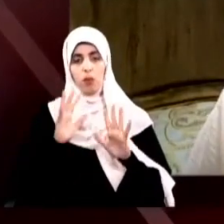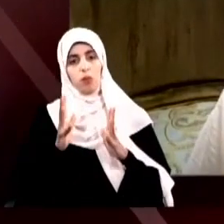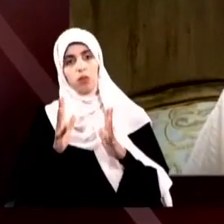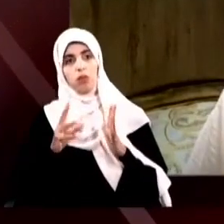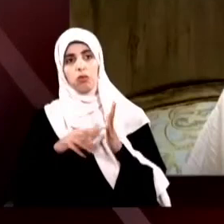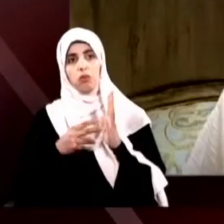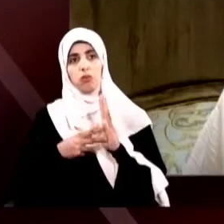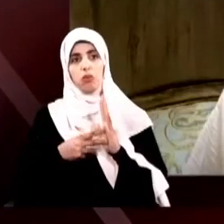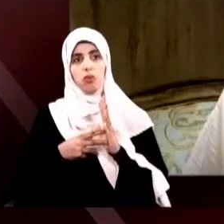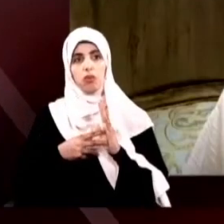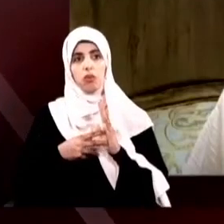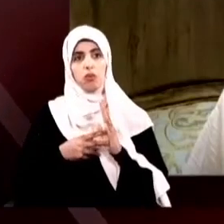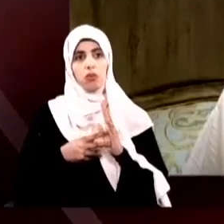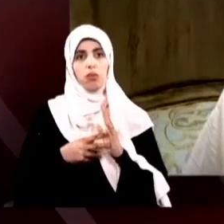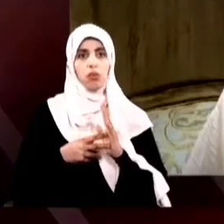أنه.